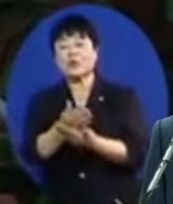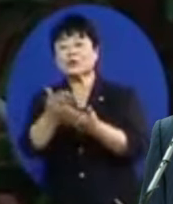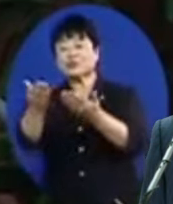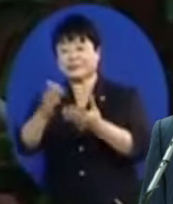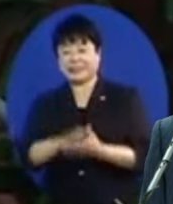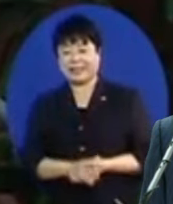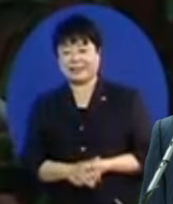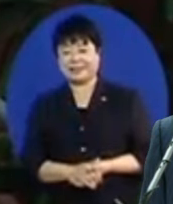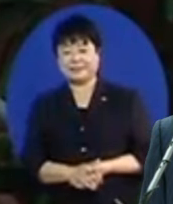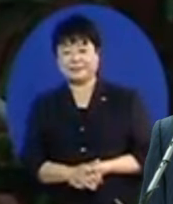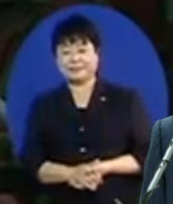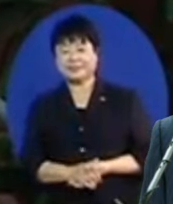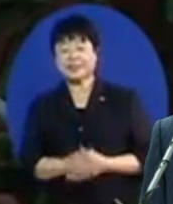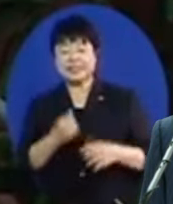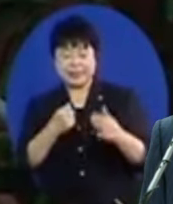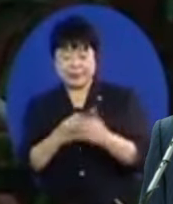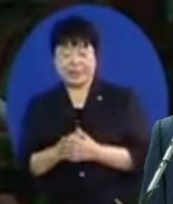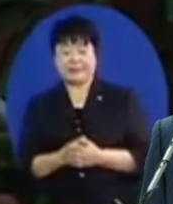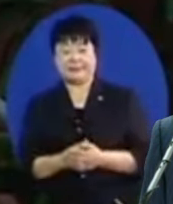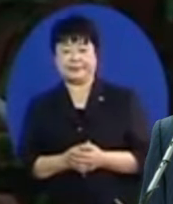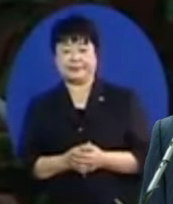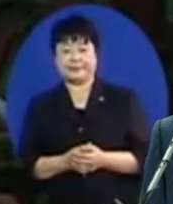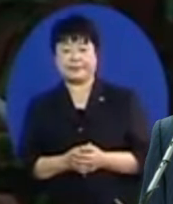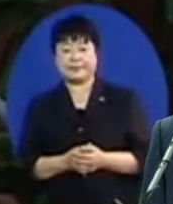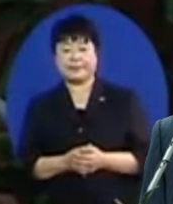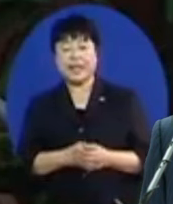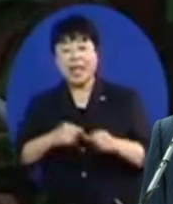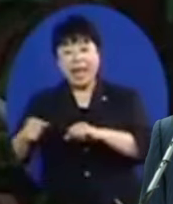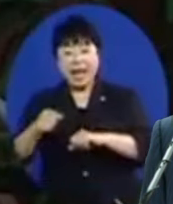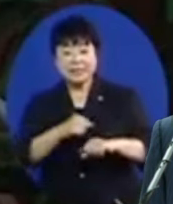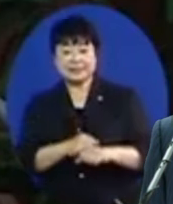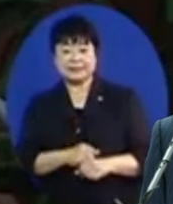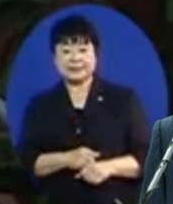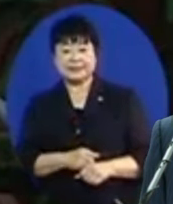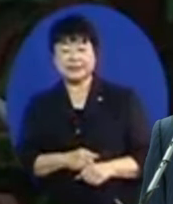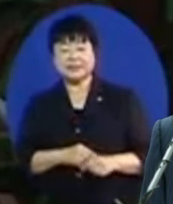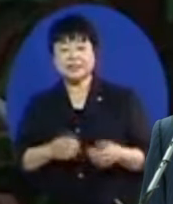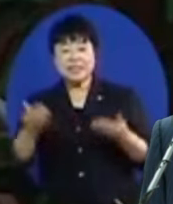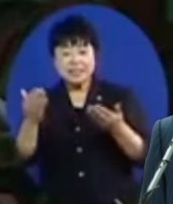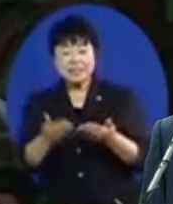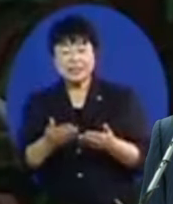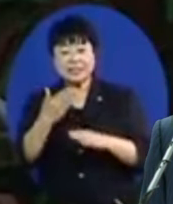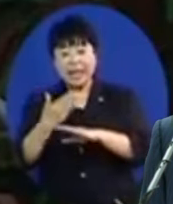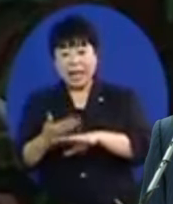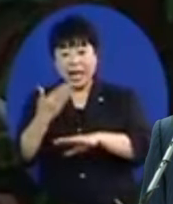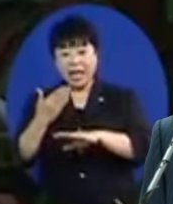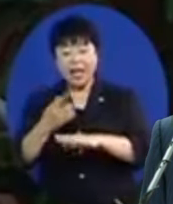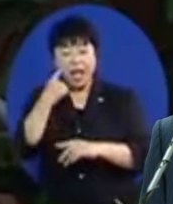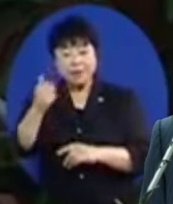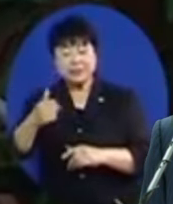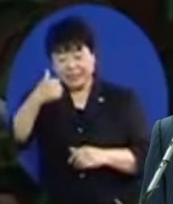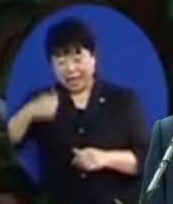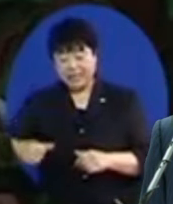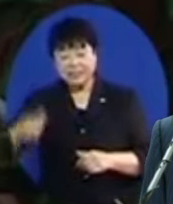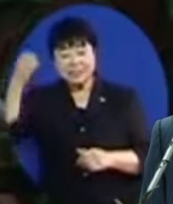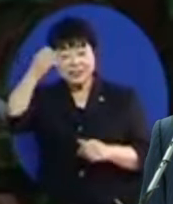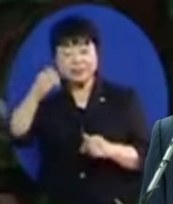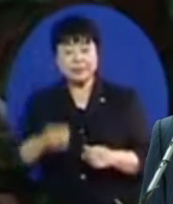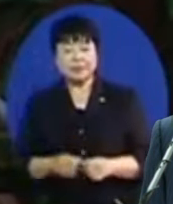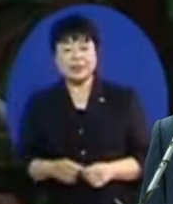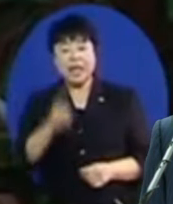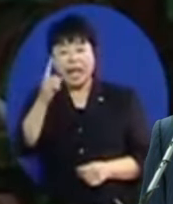것입니다. 그렇게 행하시는 역사는 다르지만 아버지와 아들과 성령은